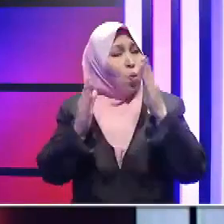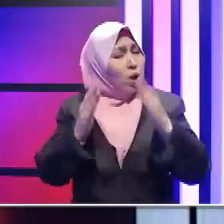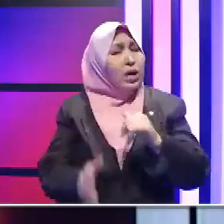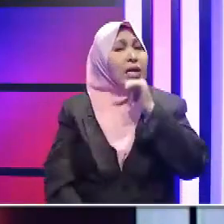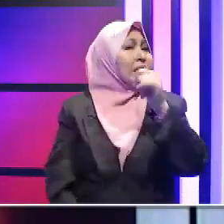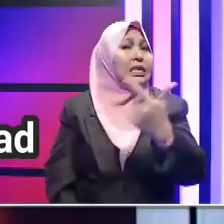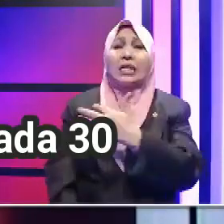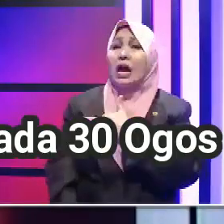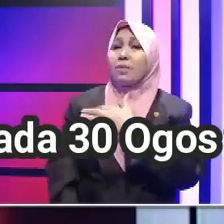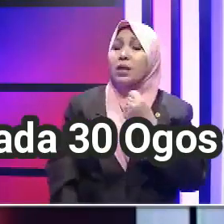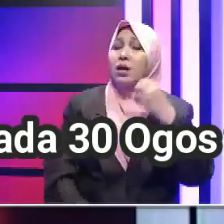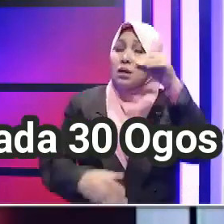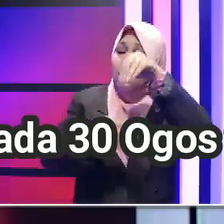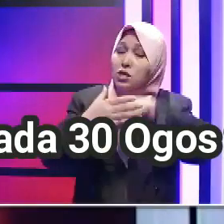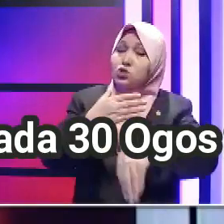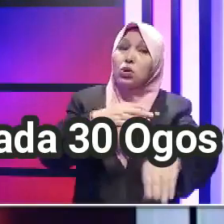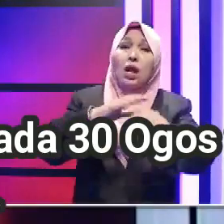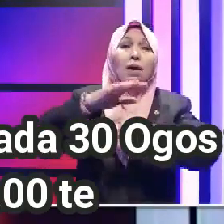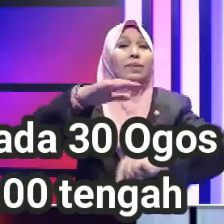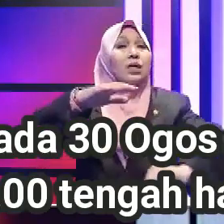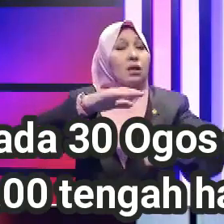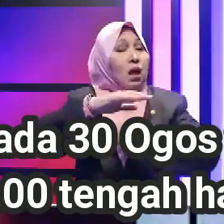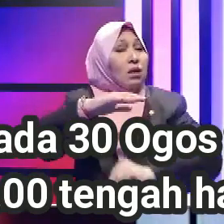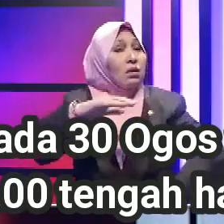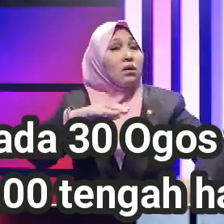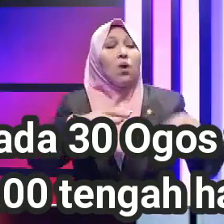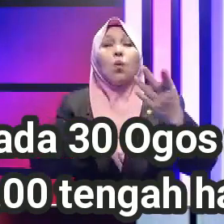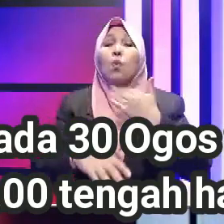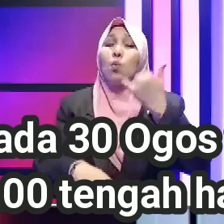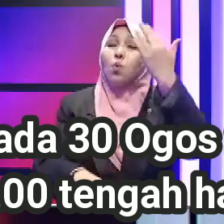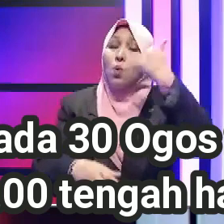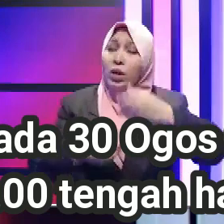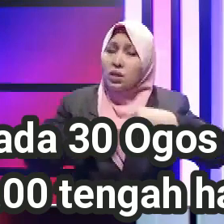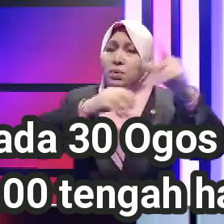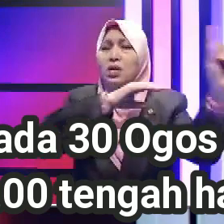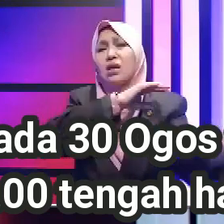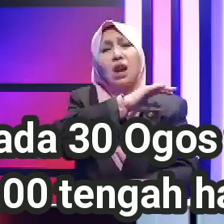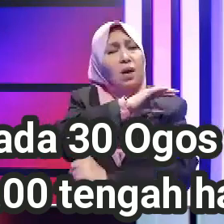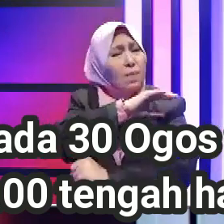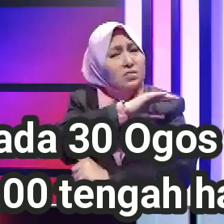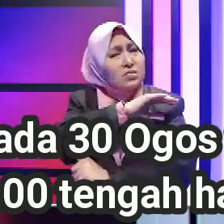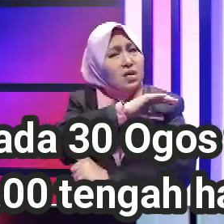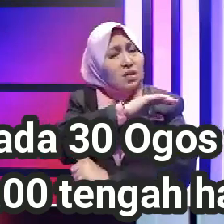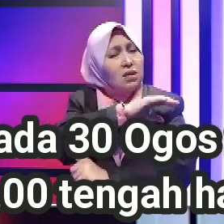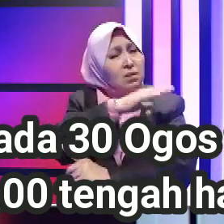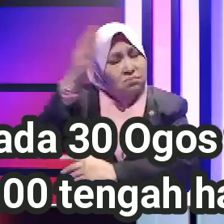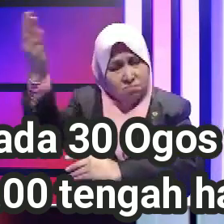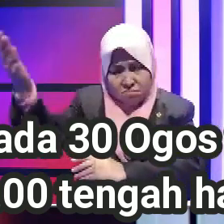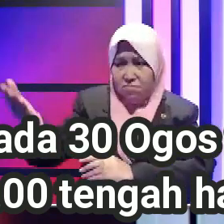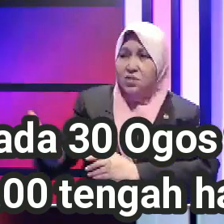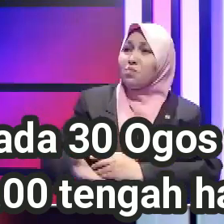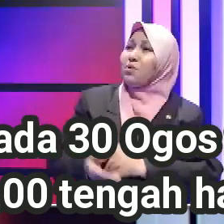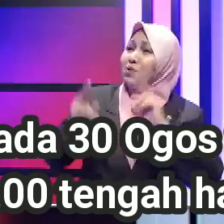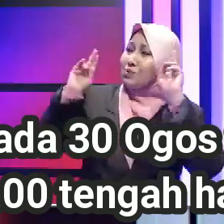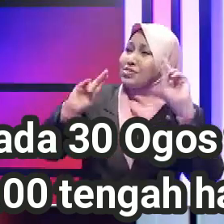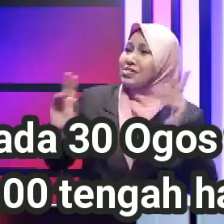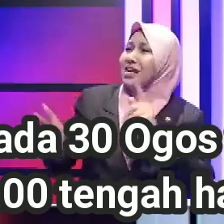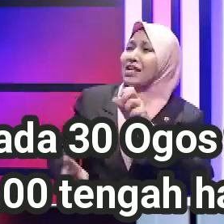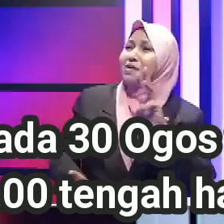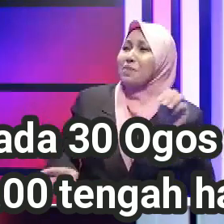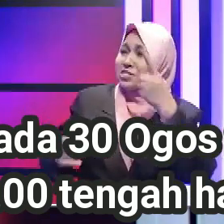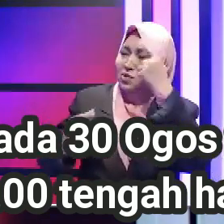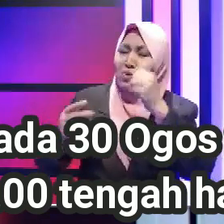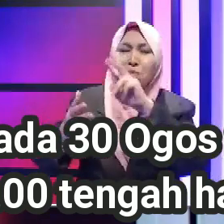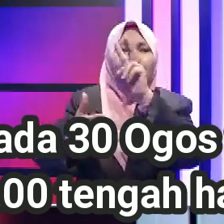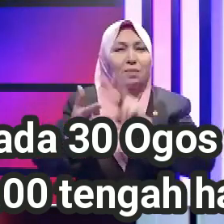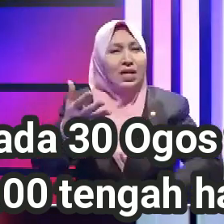beriman ini dimasukkan ke dalam neraka Kenapa mereka diberikan balasan sedemikian kecelakaan Ustad Izi untuk membacakan